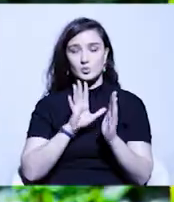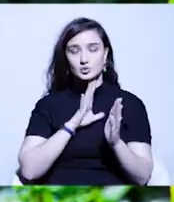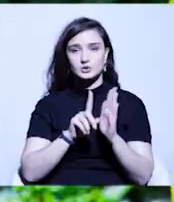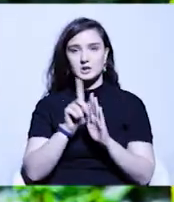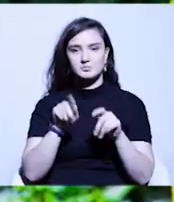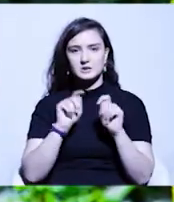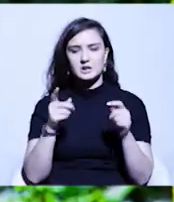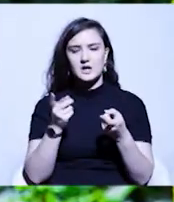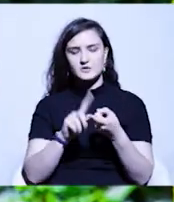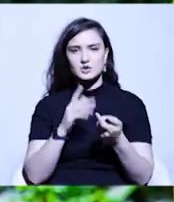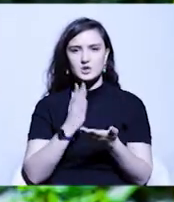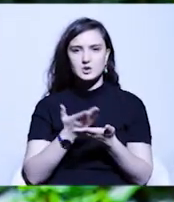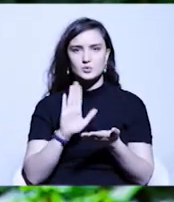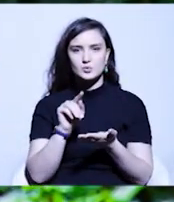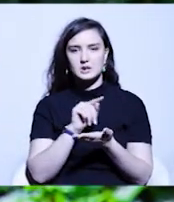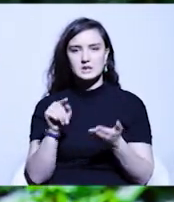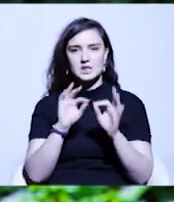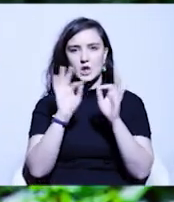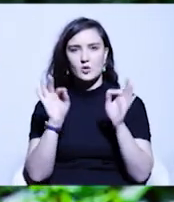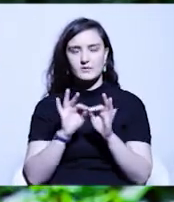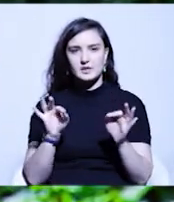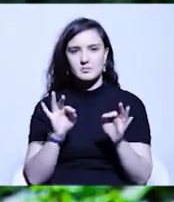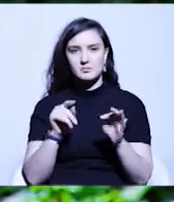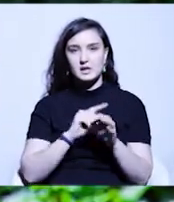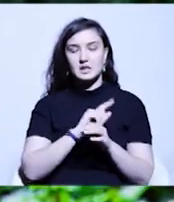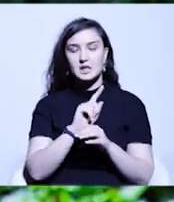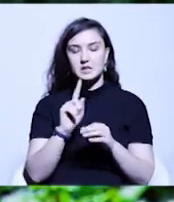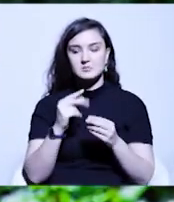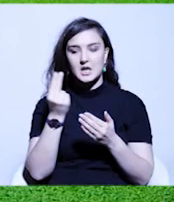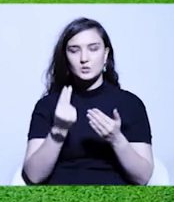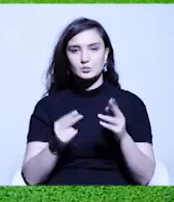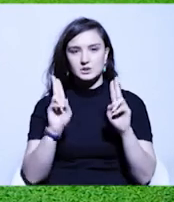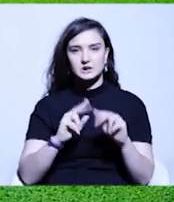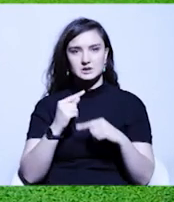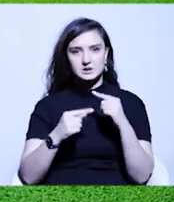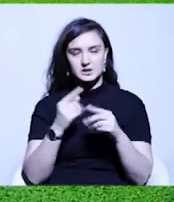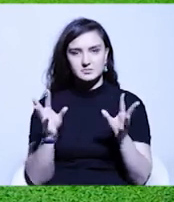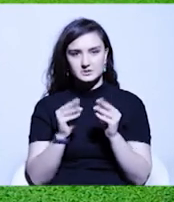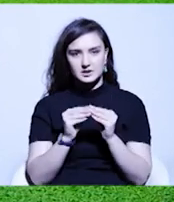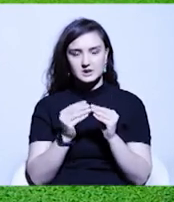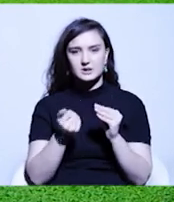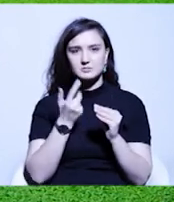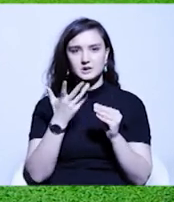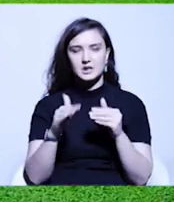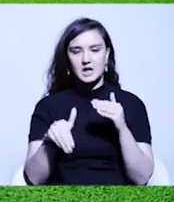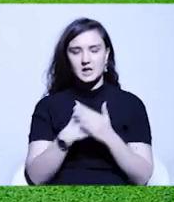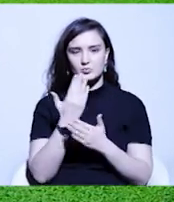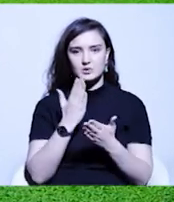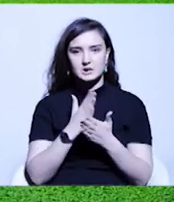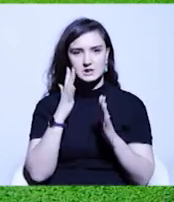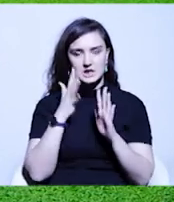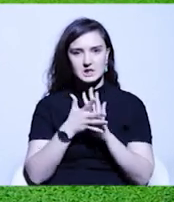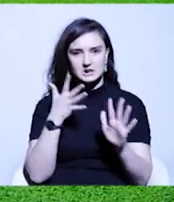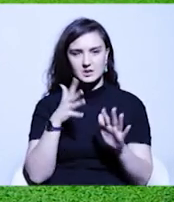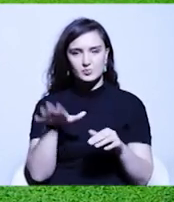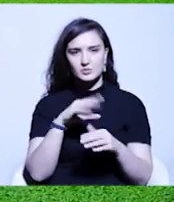არა კავშირში ეს ხელოვნების ნიმუში გარკვეულ მხატვრულ ტრადიციებთან, რამდენად ახლებურად არის